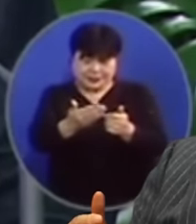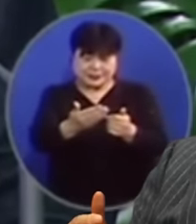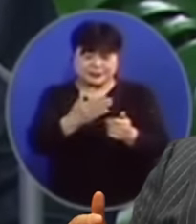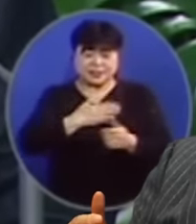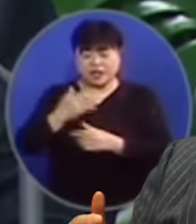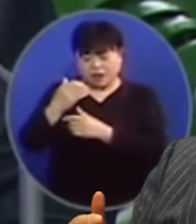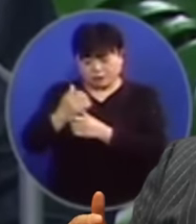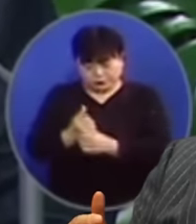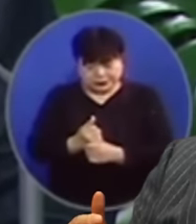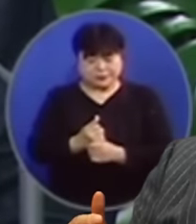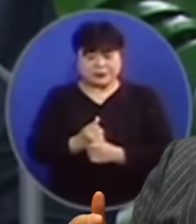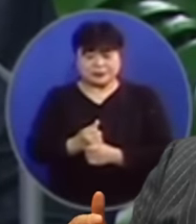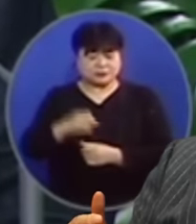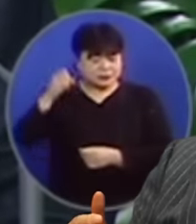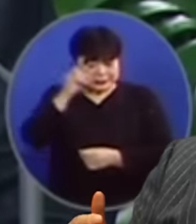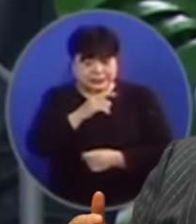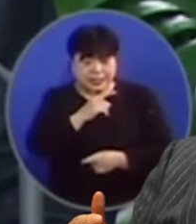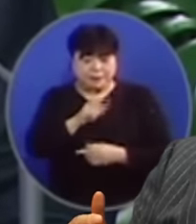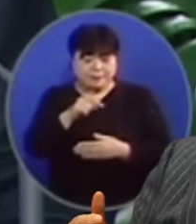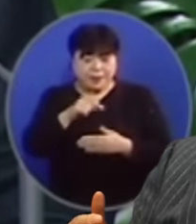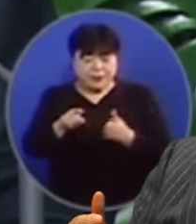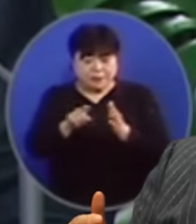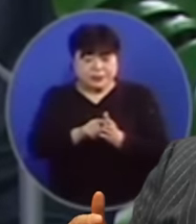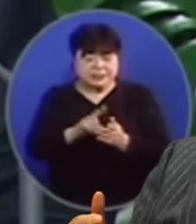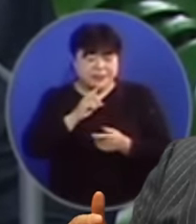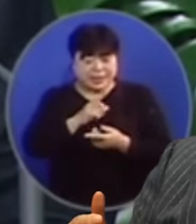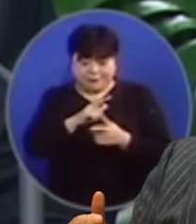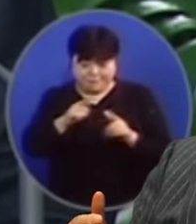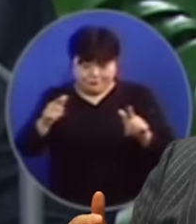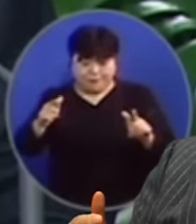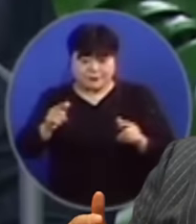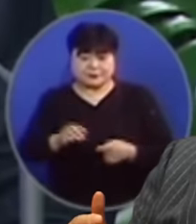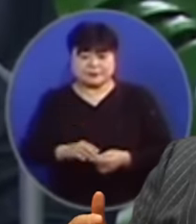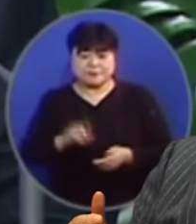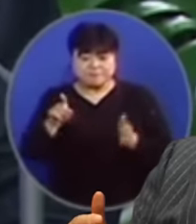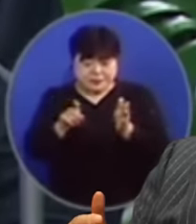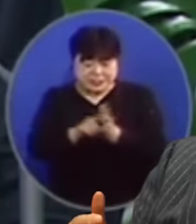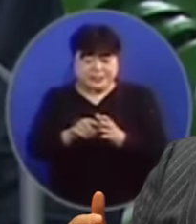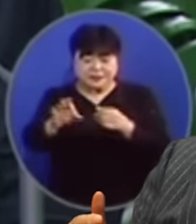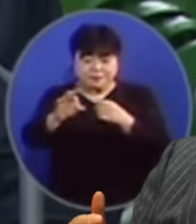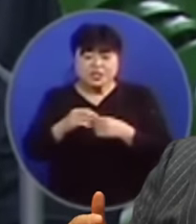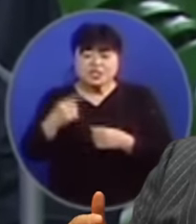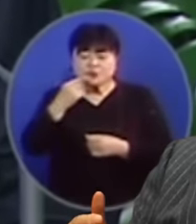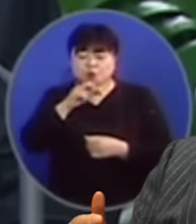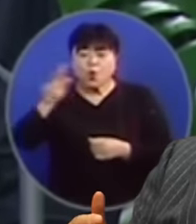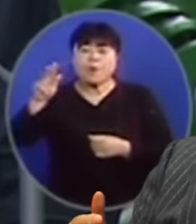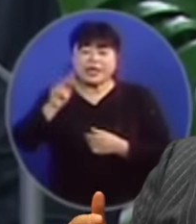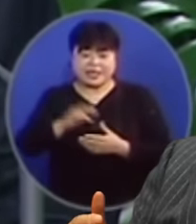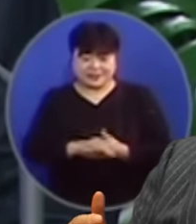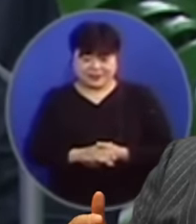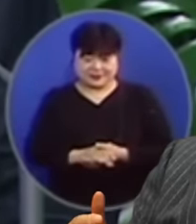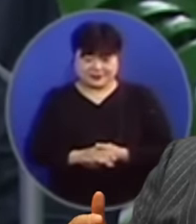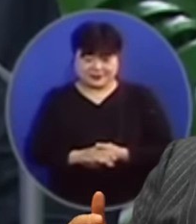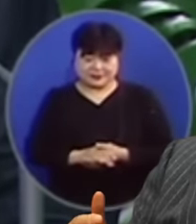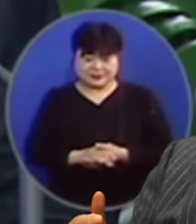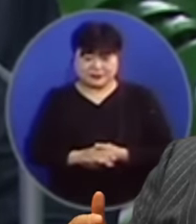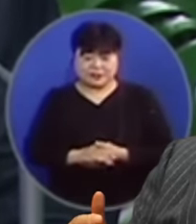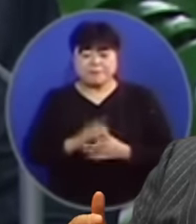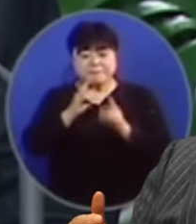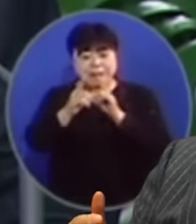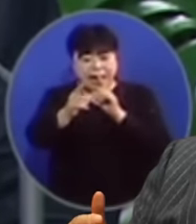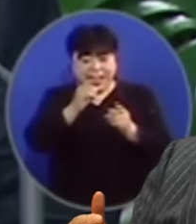나를 붙들어 준다는 것을 그냥 마음에 믿고만 있어서는 안 되는 것입니다. 믿었으면 입술로 고백을 해야 돼요. 이